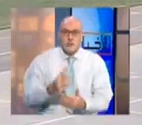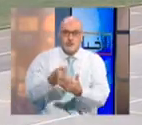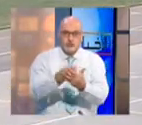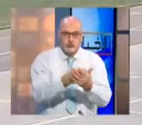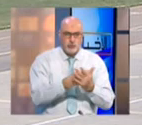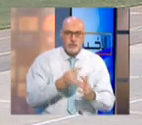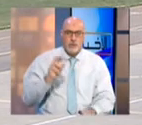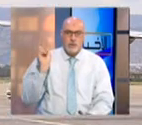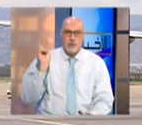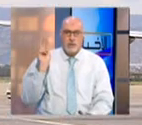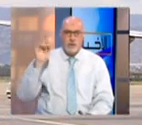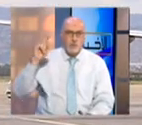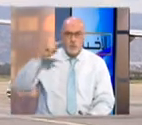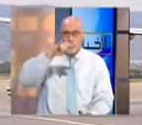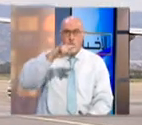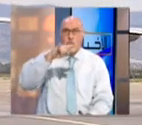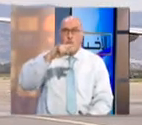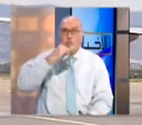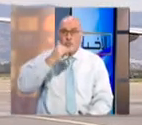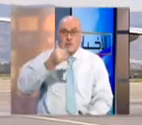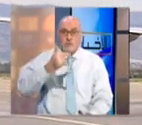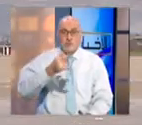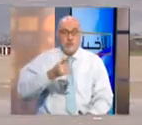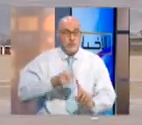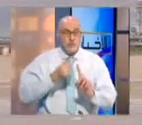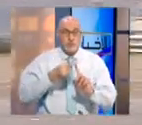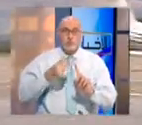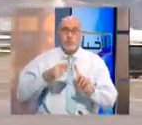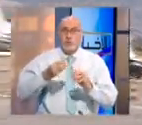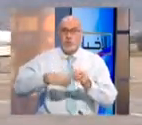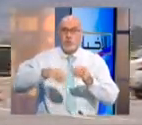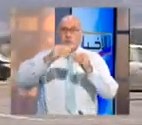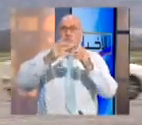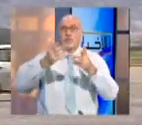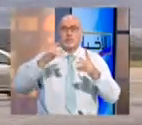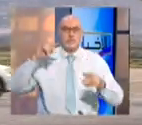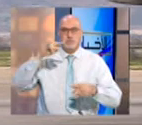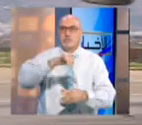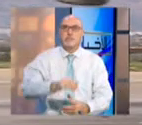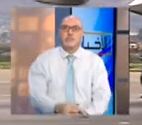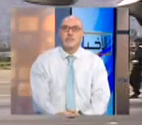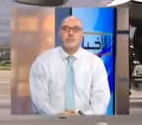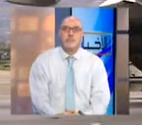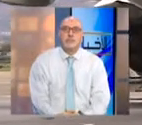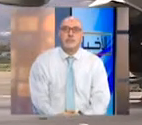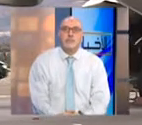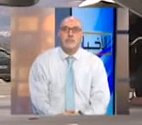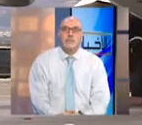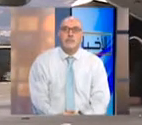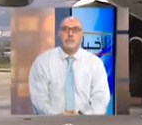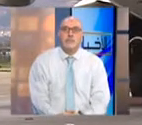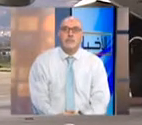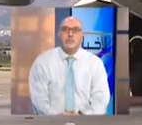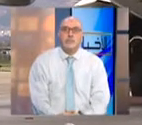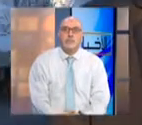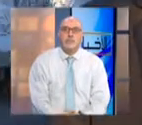الطائرات في أقرب الأجال باعتباره تجديدا للأسطول الجوي الجزائري. الرهان الان واللي كانت عبرت عليه الاداره العامه للخضر الجوية